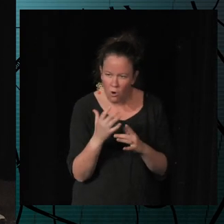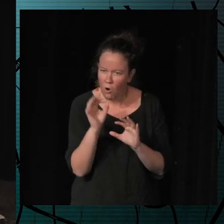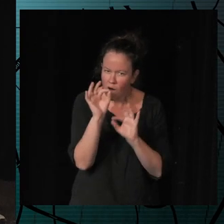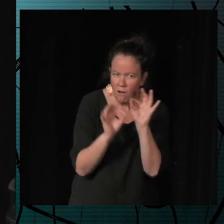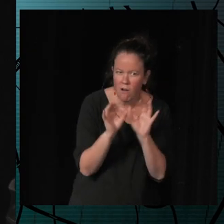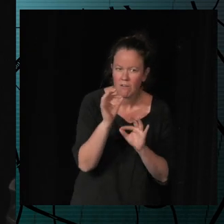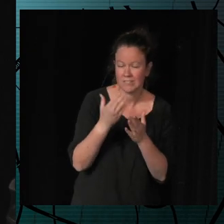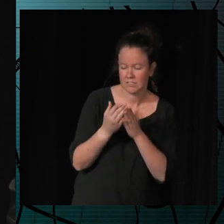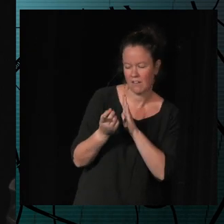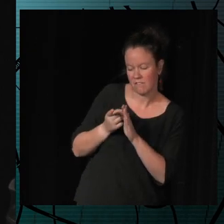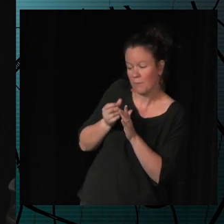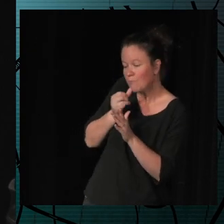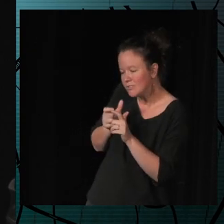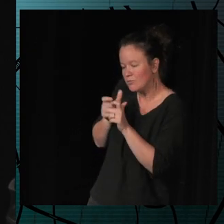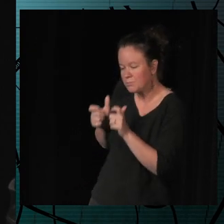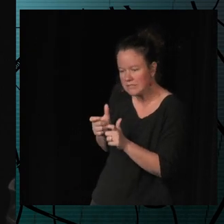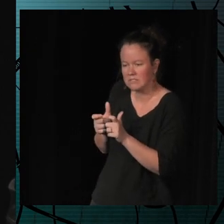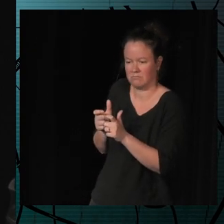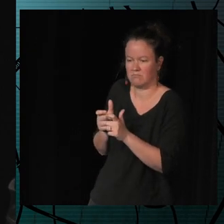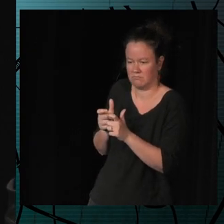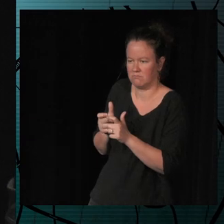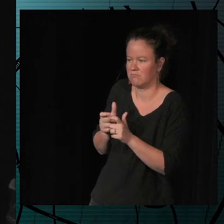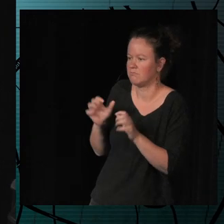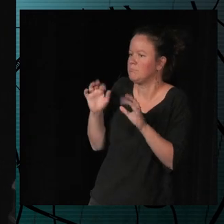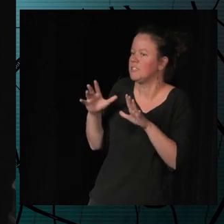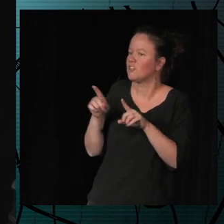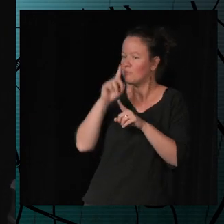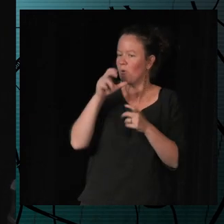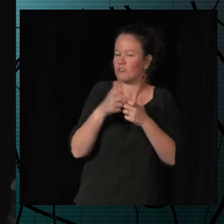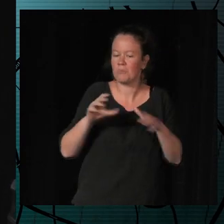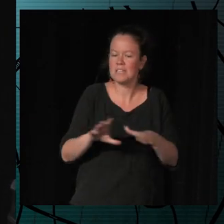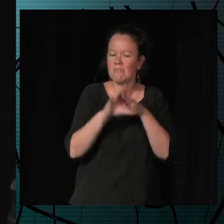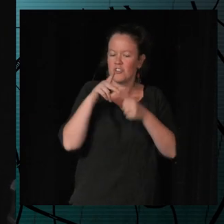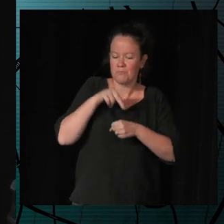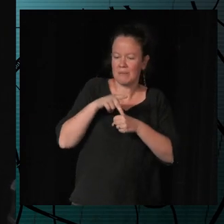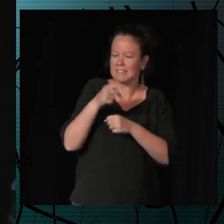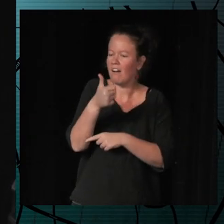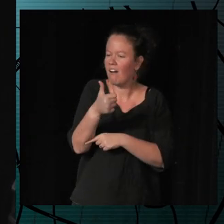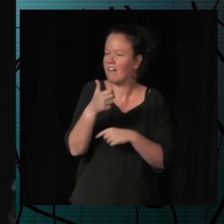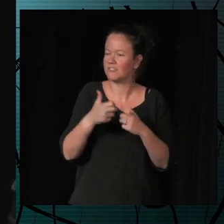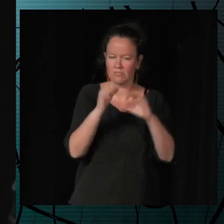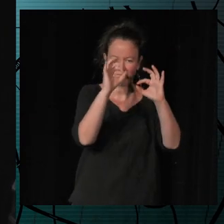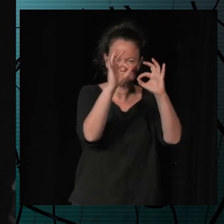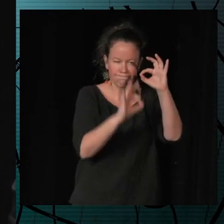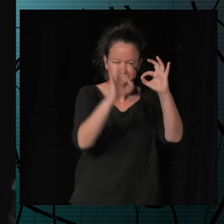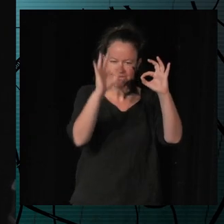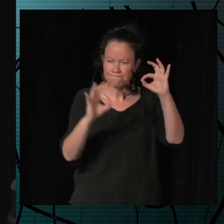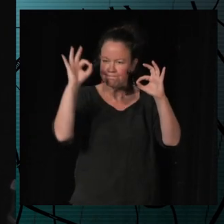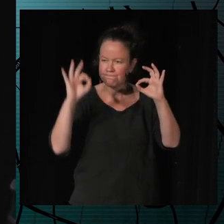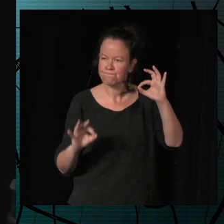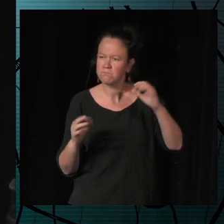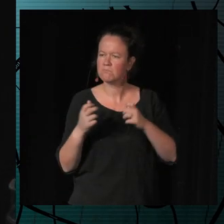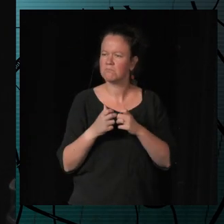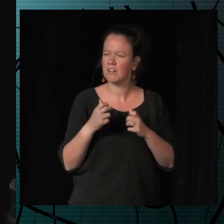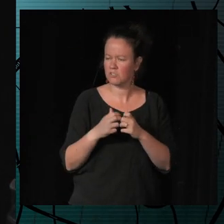jeux avec des des esthétiques PS1 des qui reviennent dans les années 90 avec du Lot poli un grain absolument il y a un jeu qui est sorti récemment